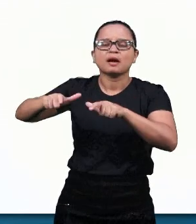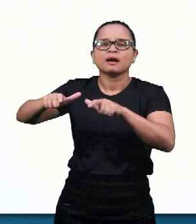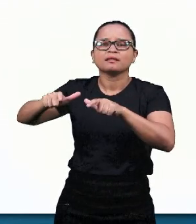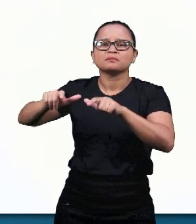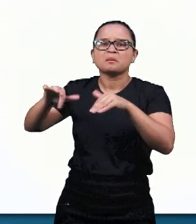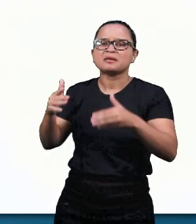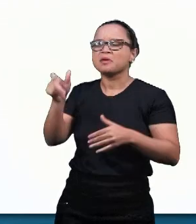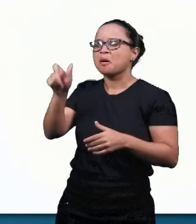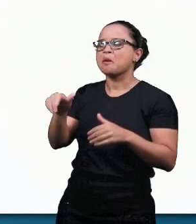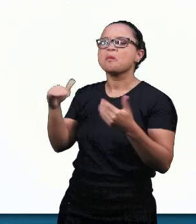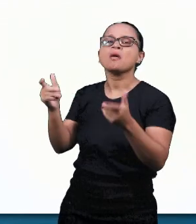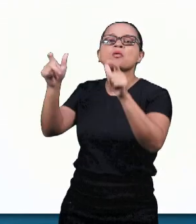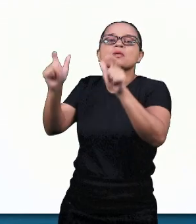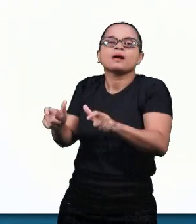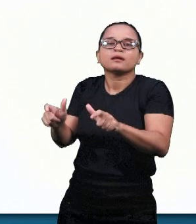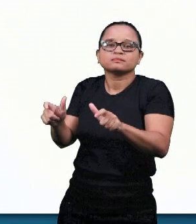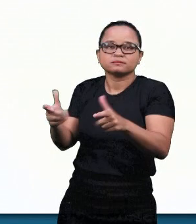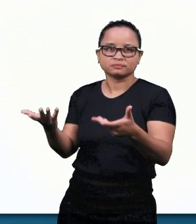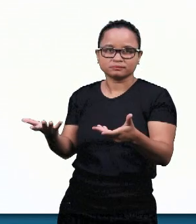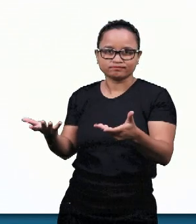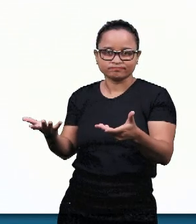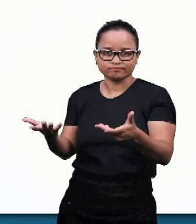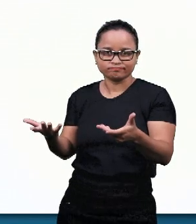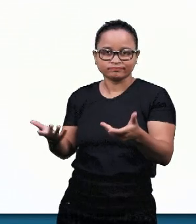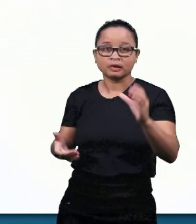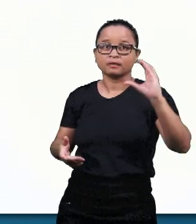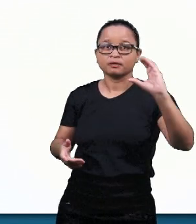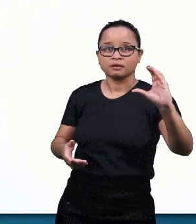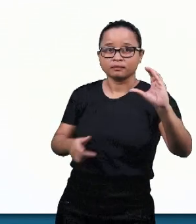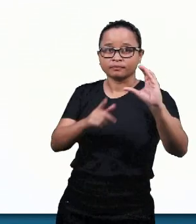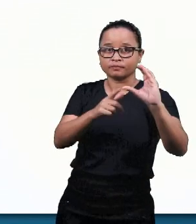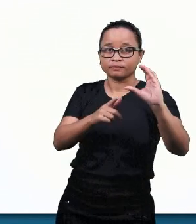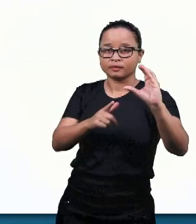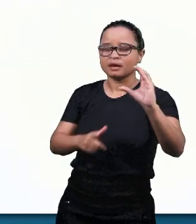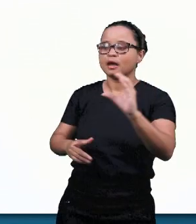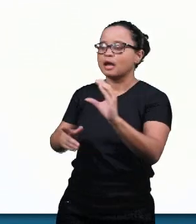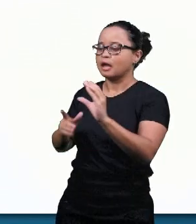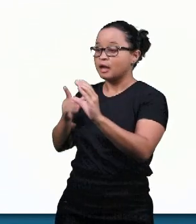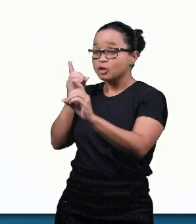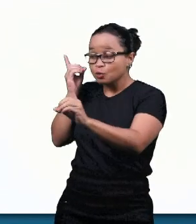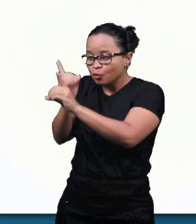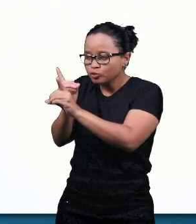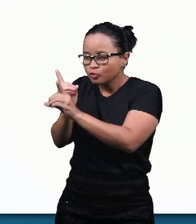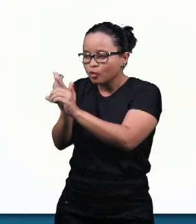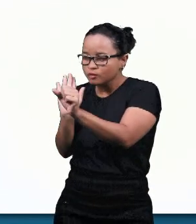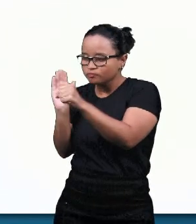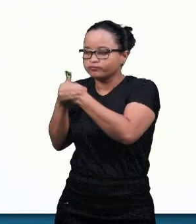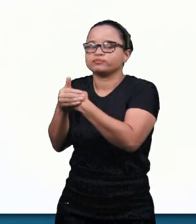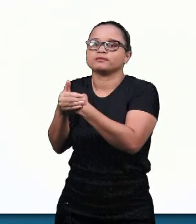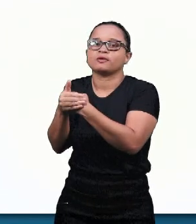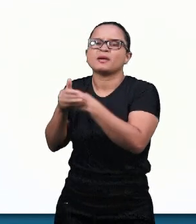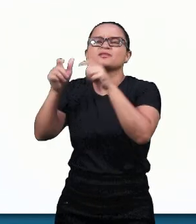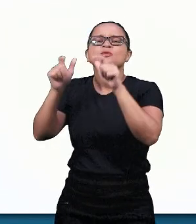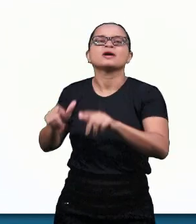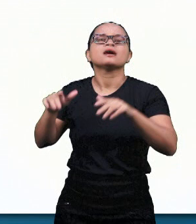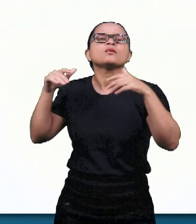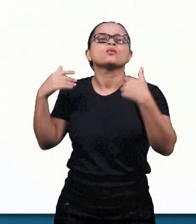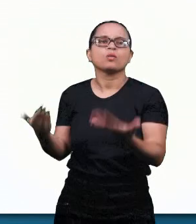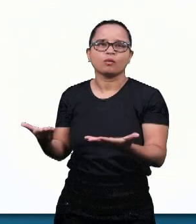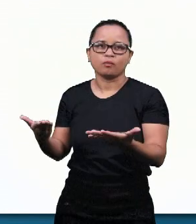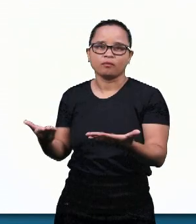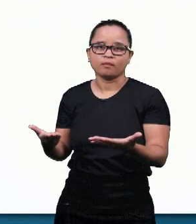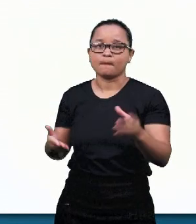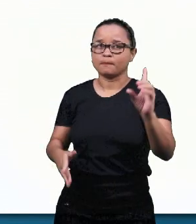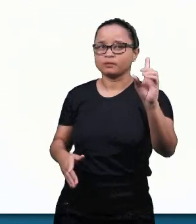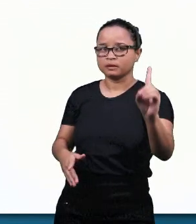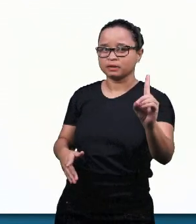caché. En quel endroit? Et lettre D, il a acheté le champ avec quelles ressources? Cette question va